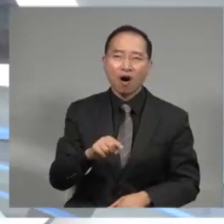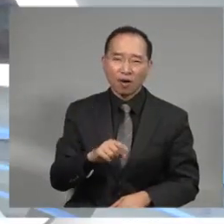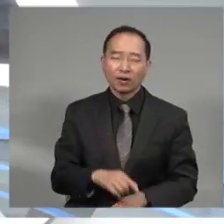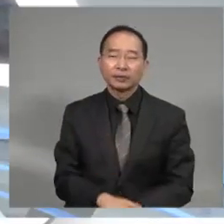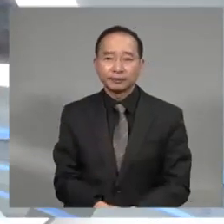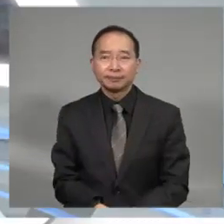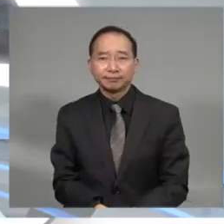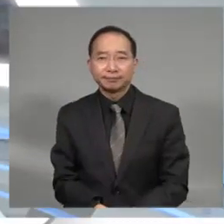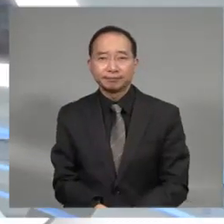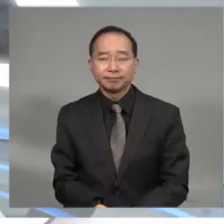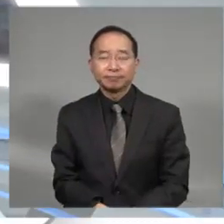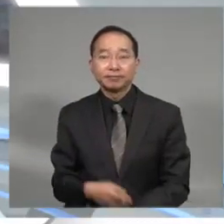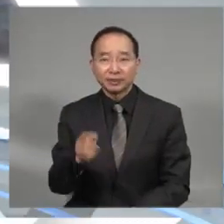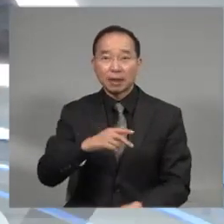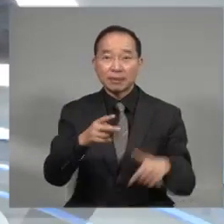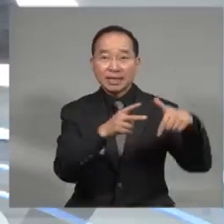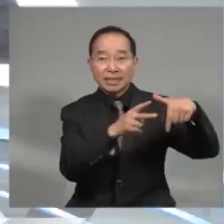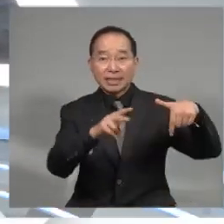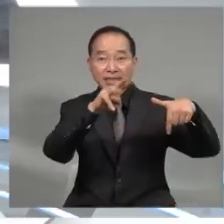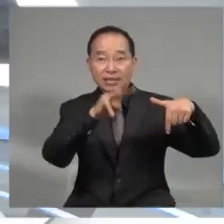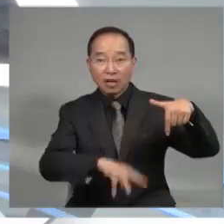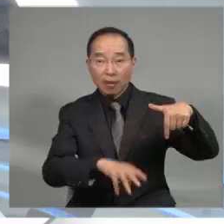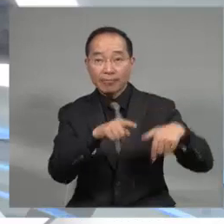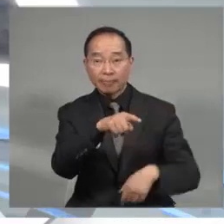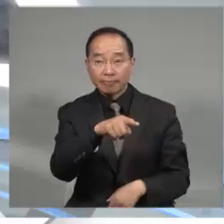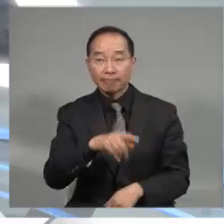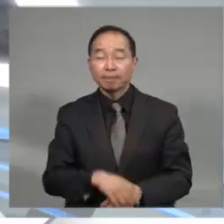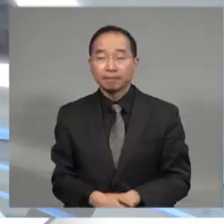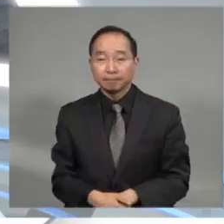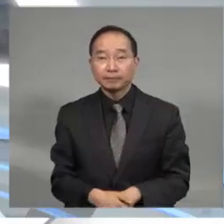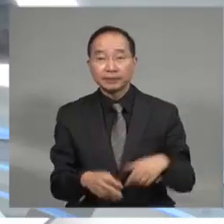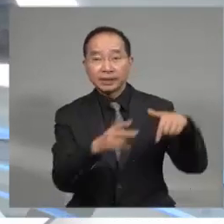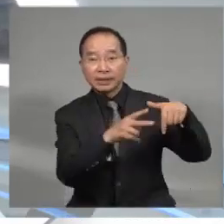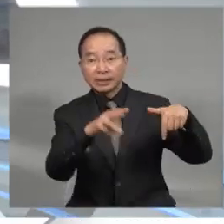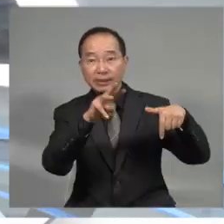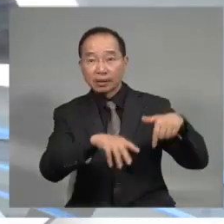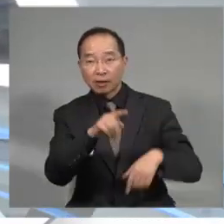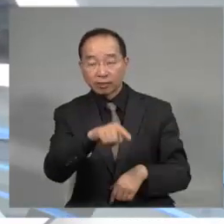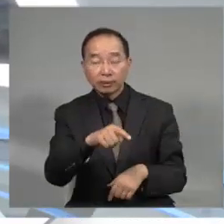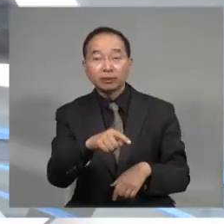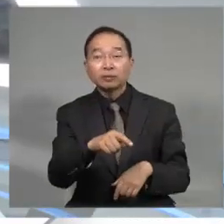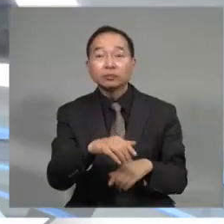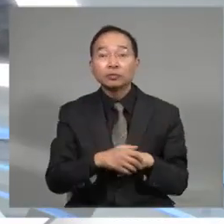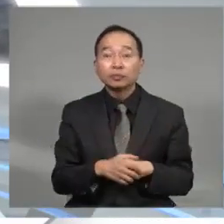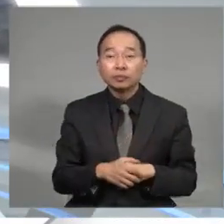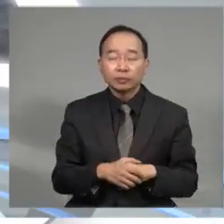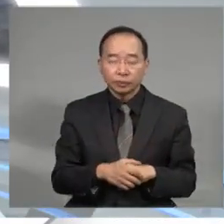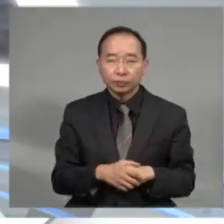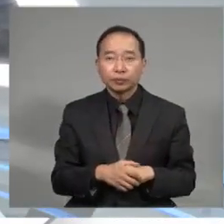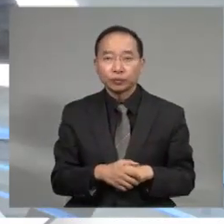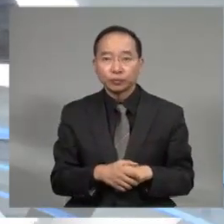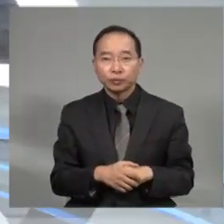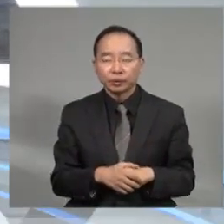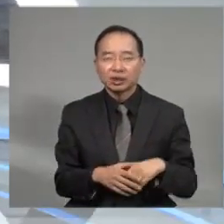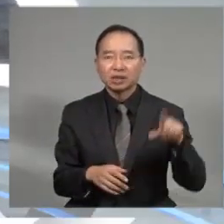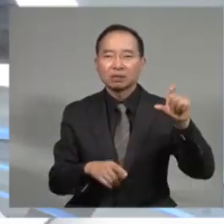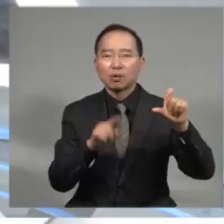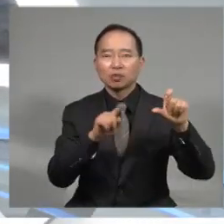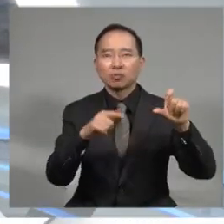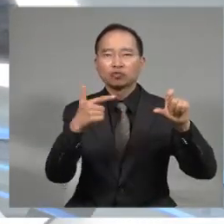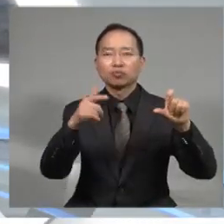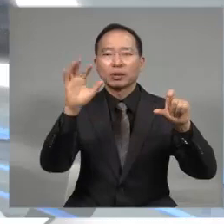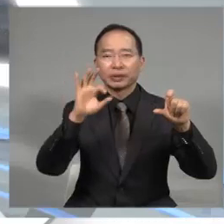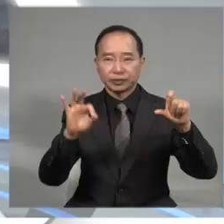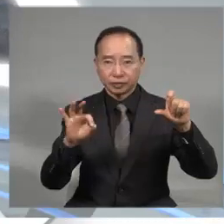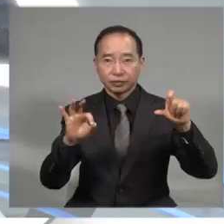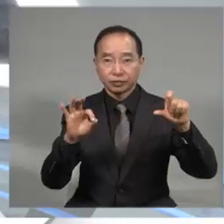있습니다. 다음 인천으로 넘어가 보도록 하죠. 인천광역시 사전투표율 1일차 15.6%